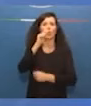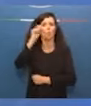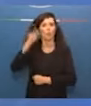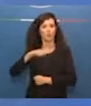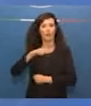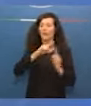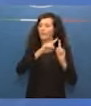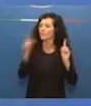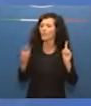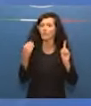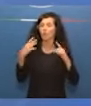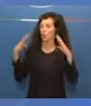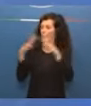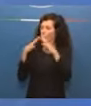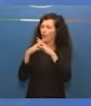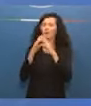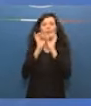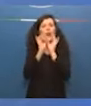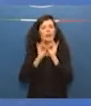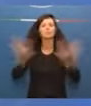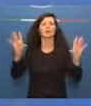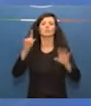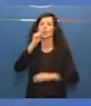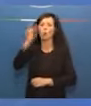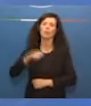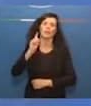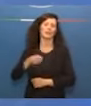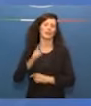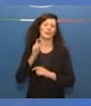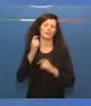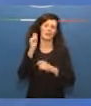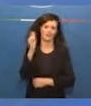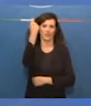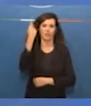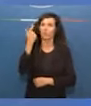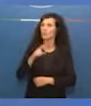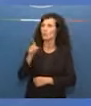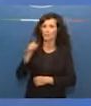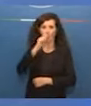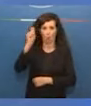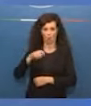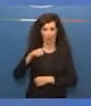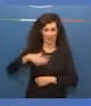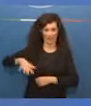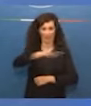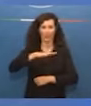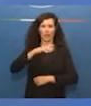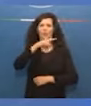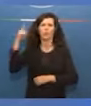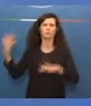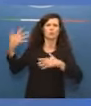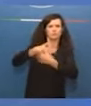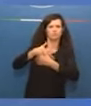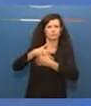non vinca la guerra di liberazione perché questa è una guerra di liberazione da chi ha invaso il suo paese quindi